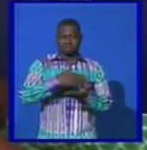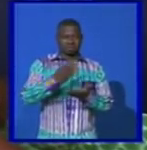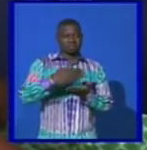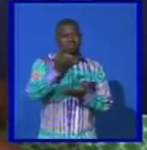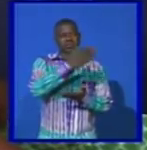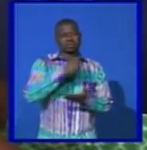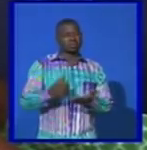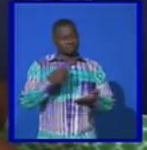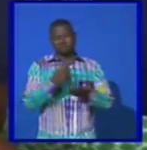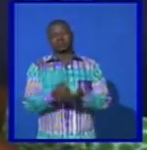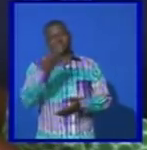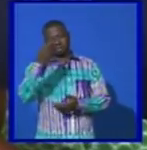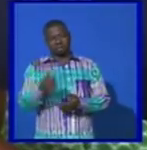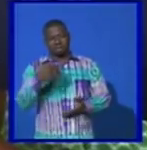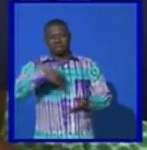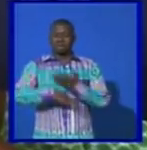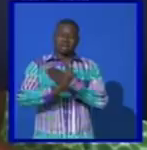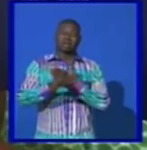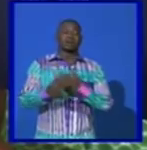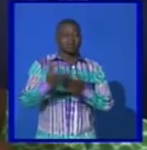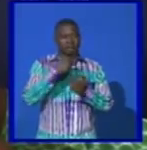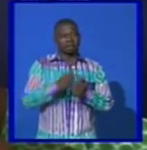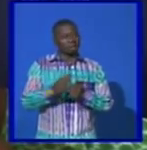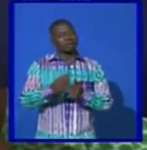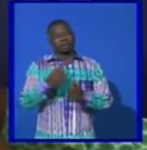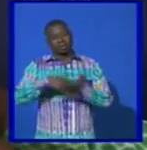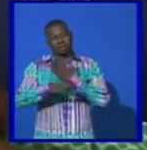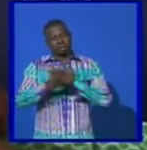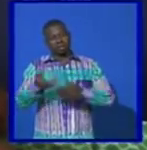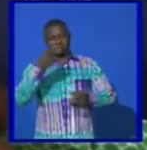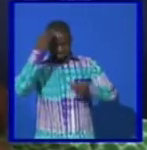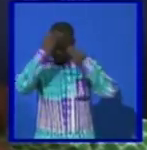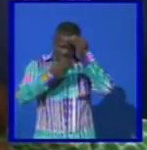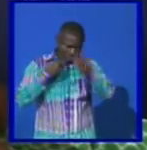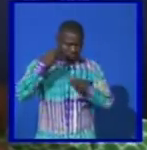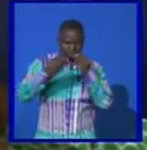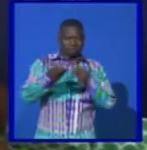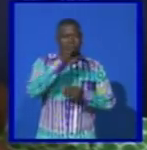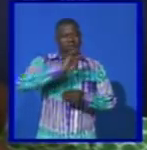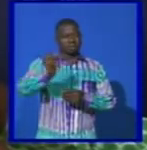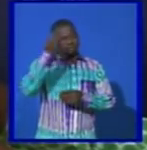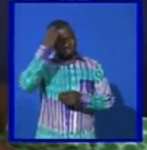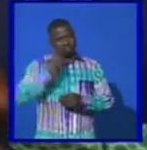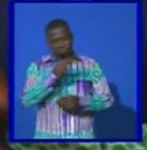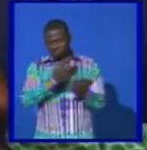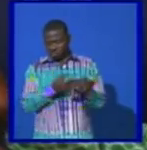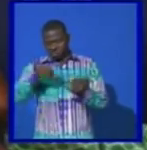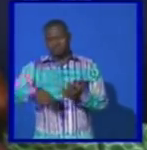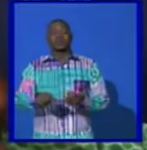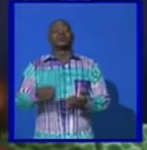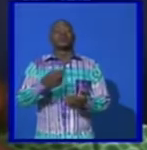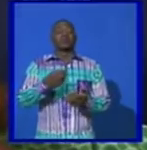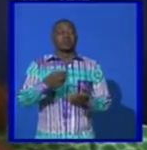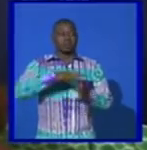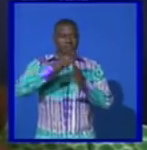gouvernement. Et nous attendons que les résultats de ces activités